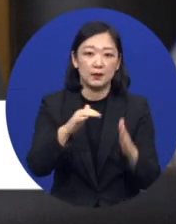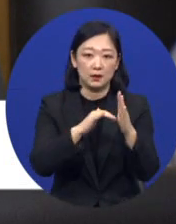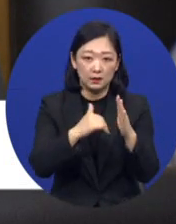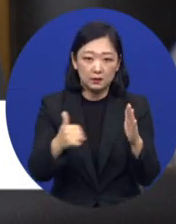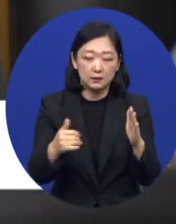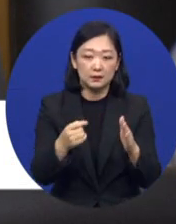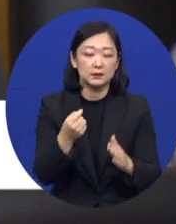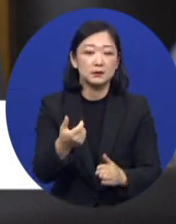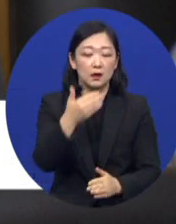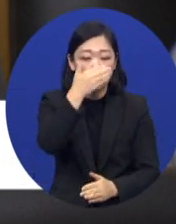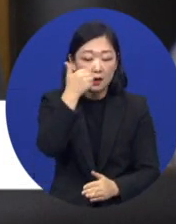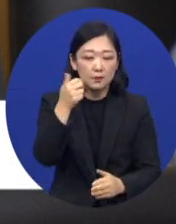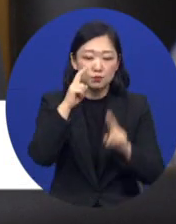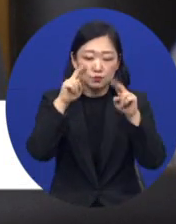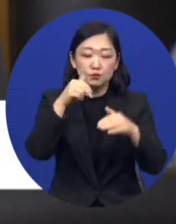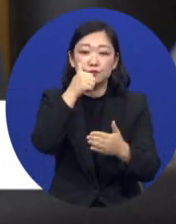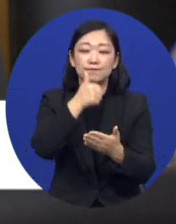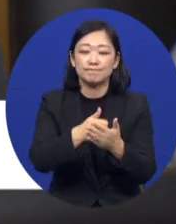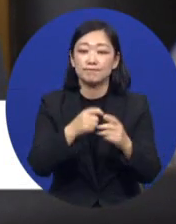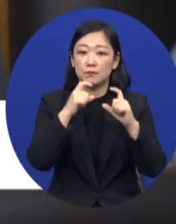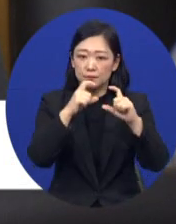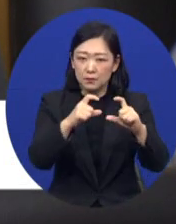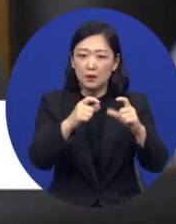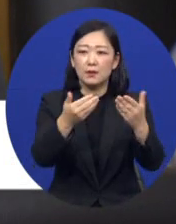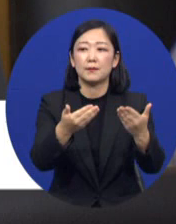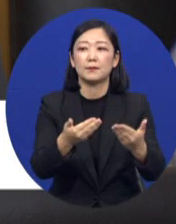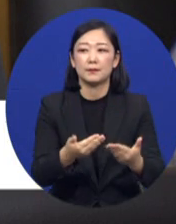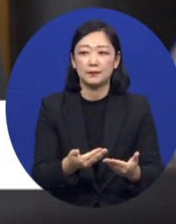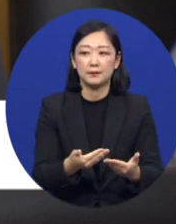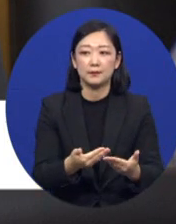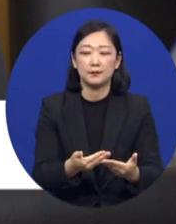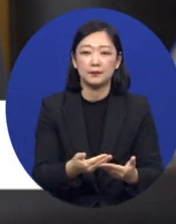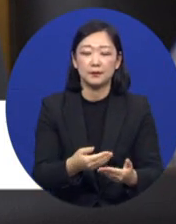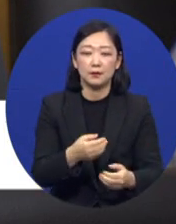작은 할아버지가 무죄를 선고받으셔가지고